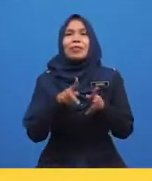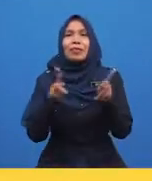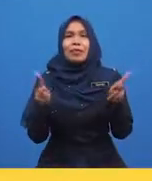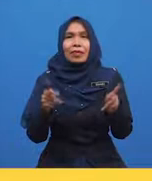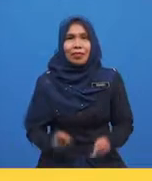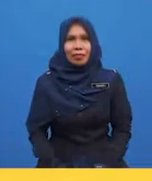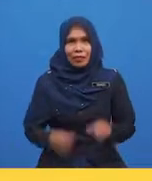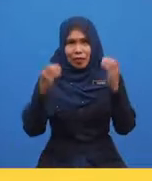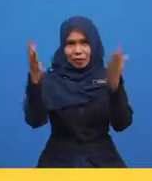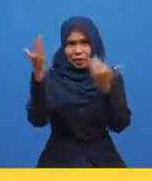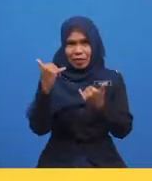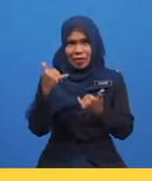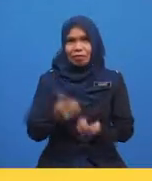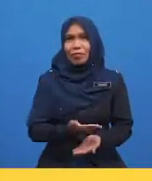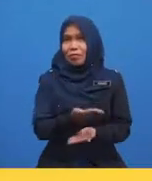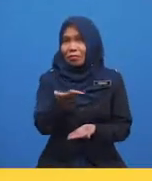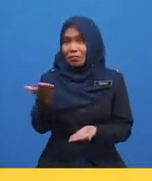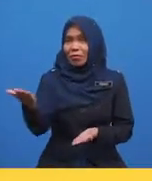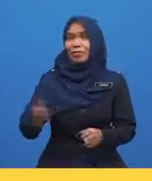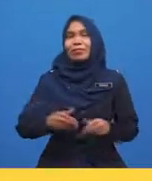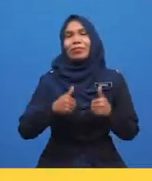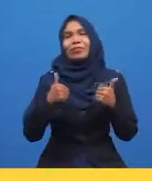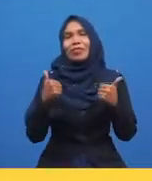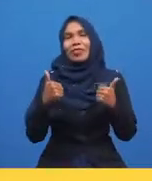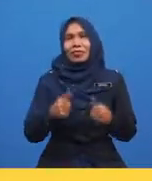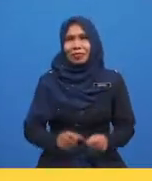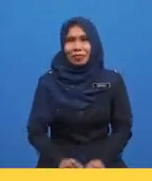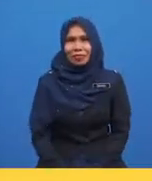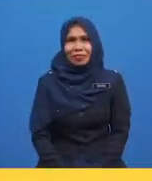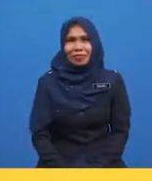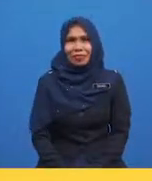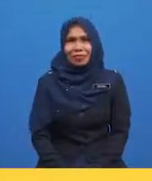khabar? Cikgu harap kamu semua sihat walafiat.